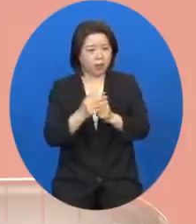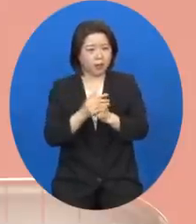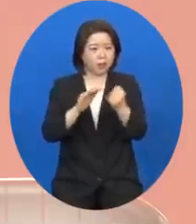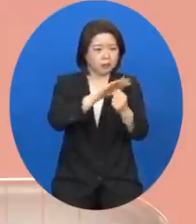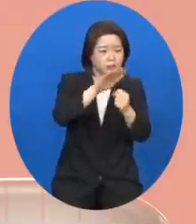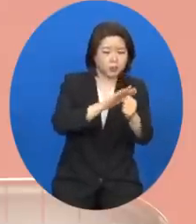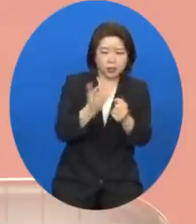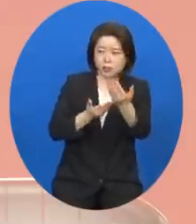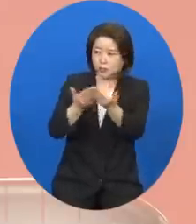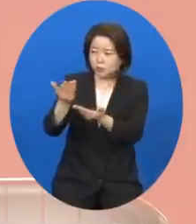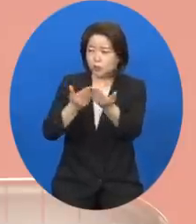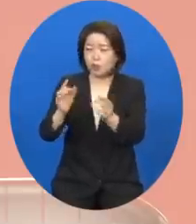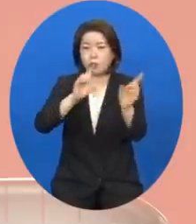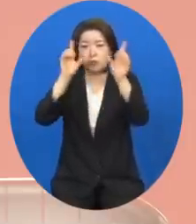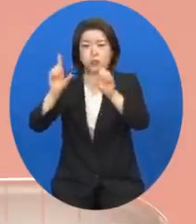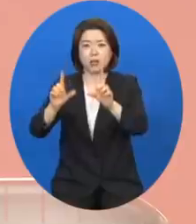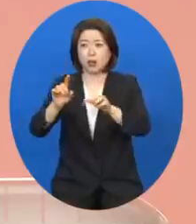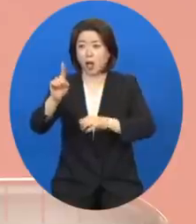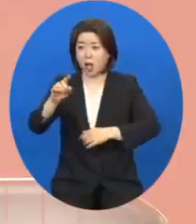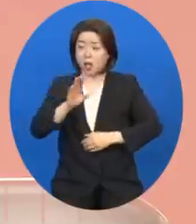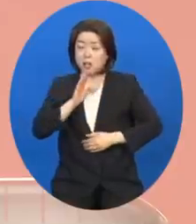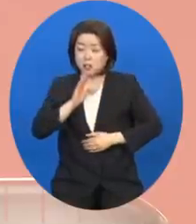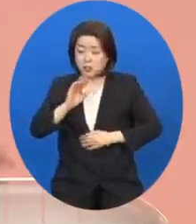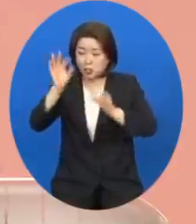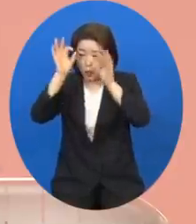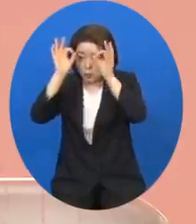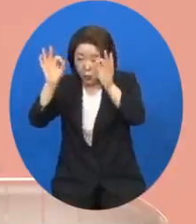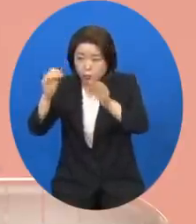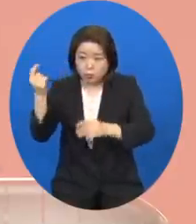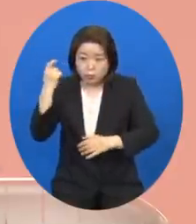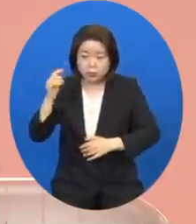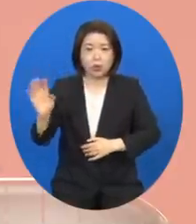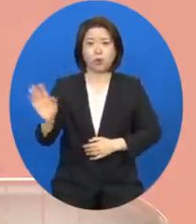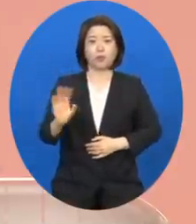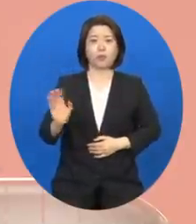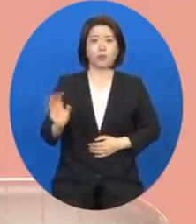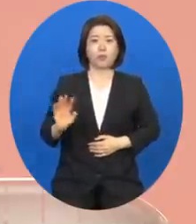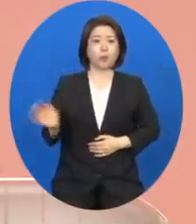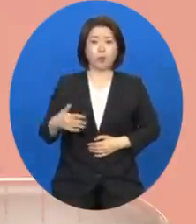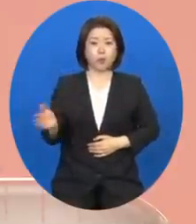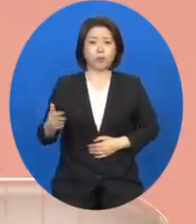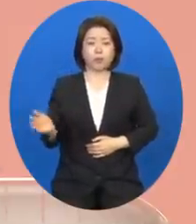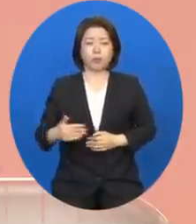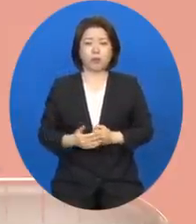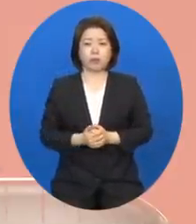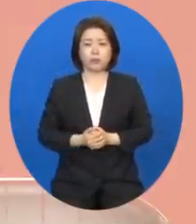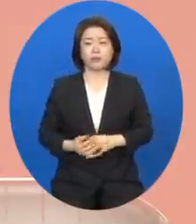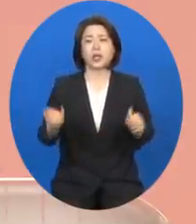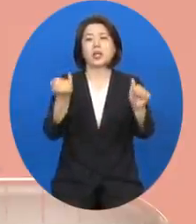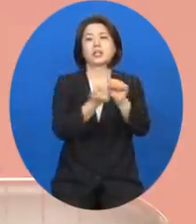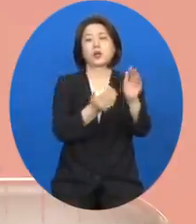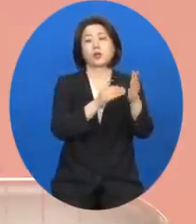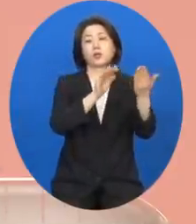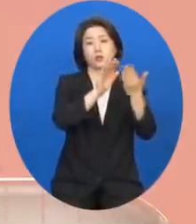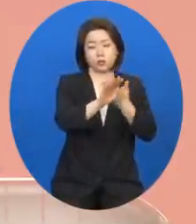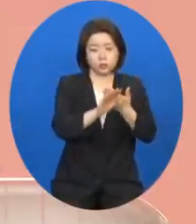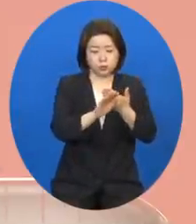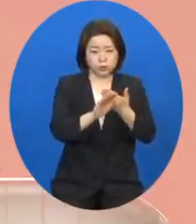주고받으면서 지냈는지를 전혀 실제로 어릴 때 보고 들은 게 없습니다. 결혼하고 나니까 제가